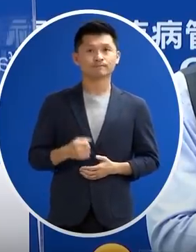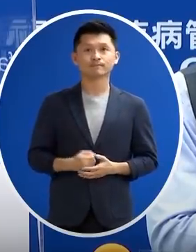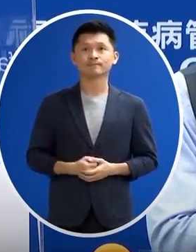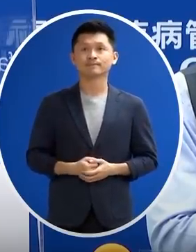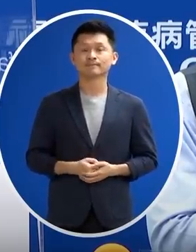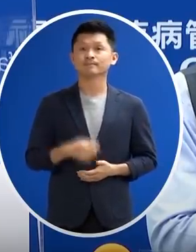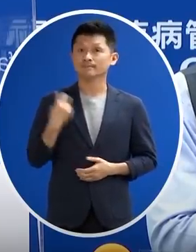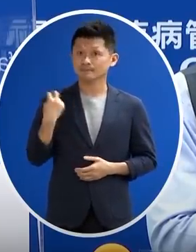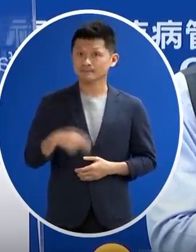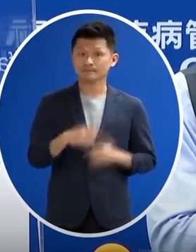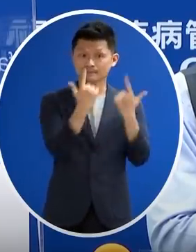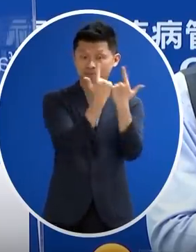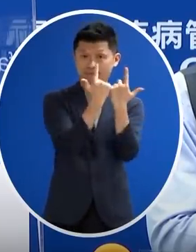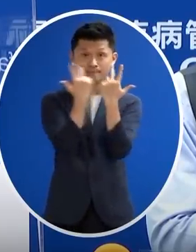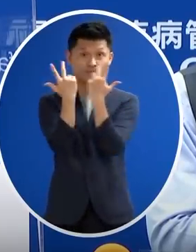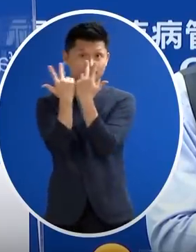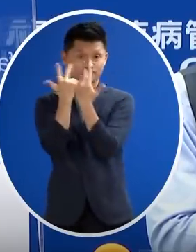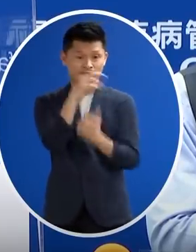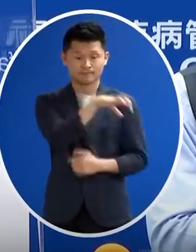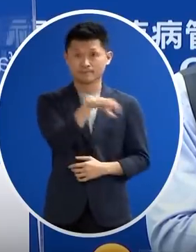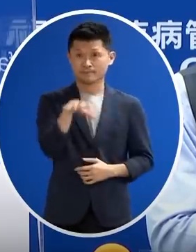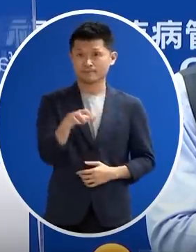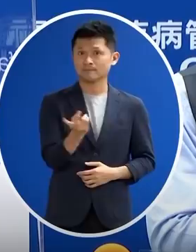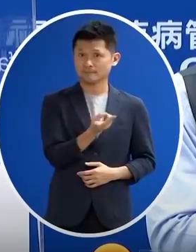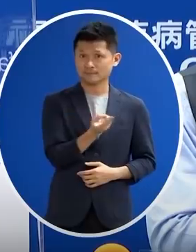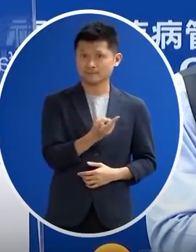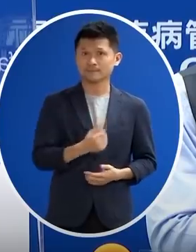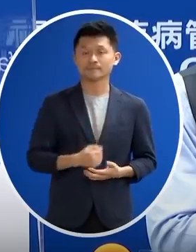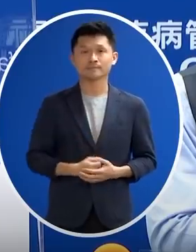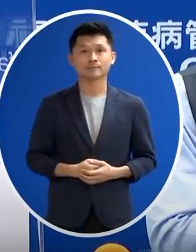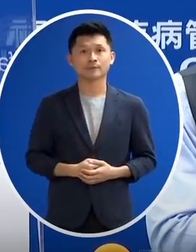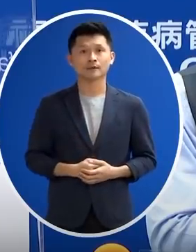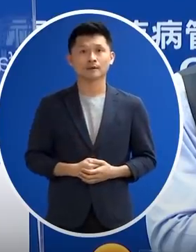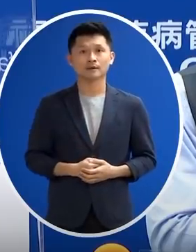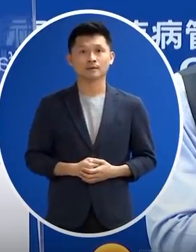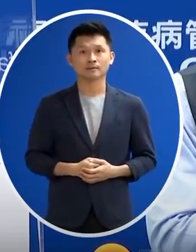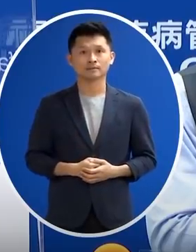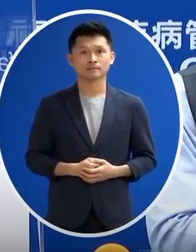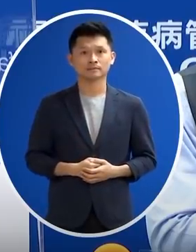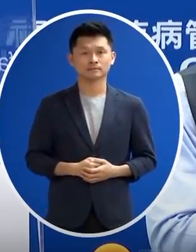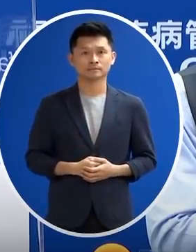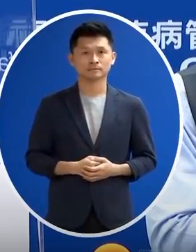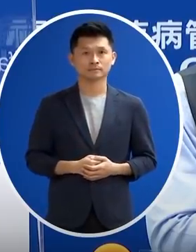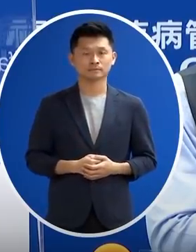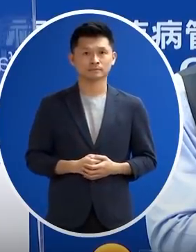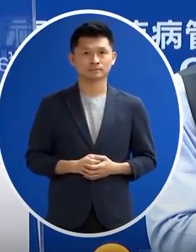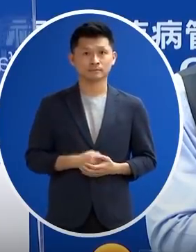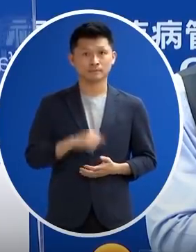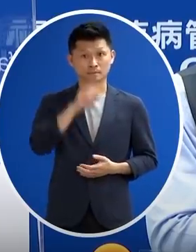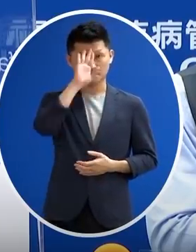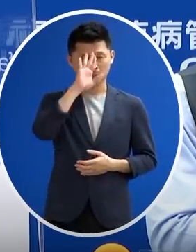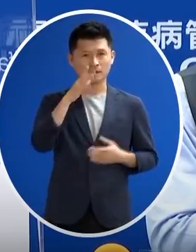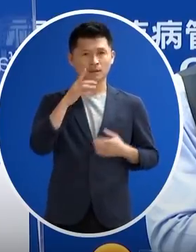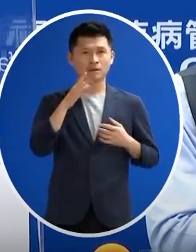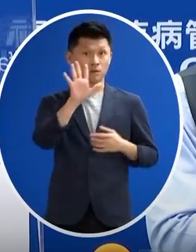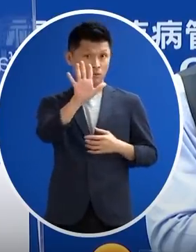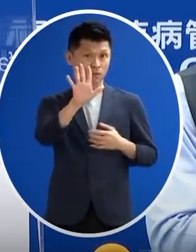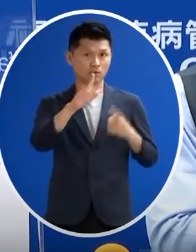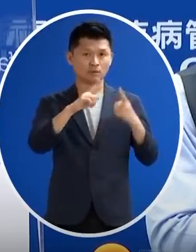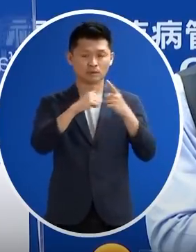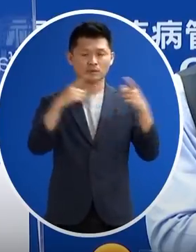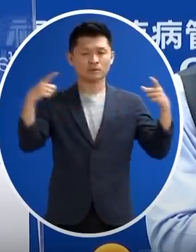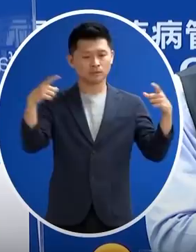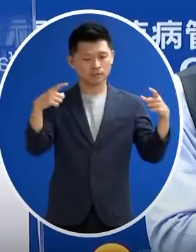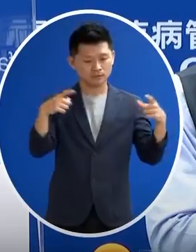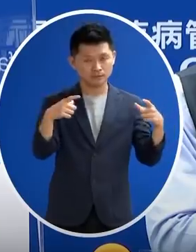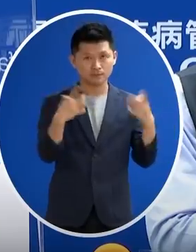那尤其在双北哈，在双北哈，确实这个整体的发展也朝向一个好的方向来发